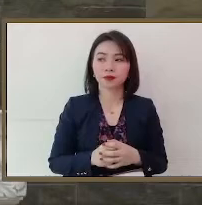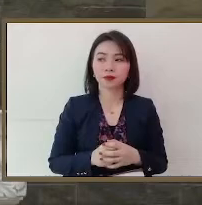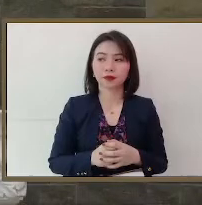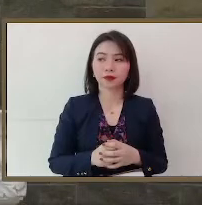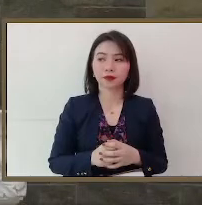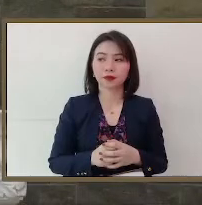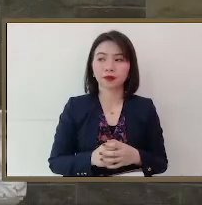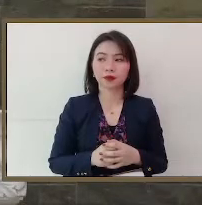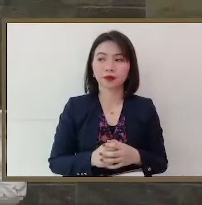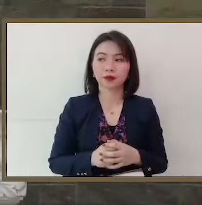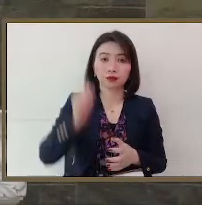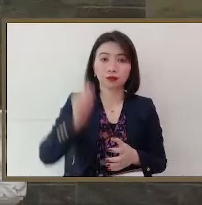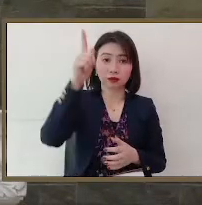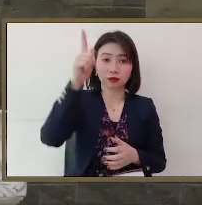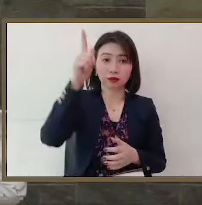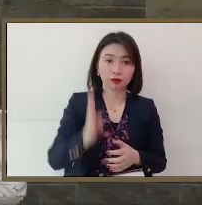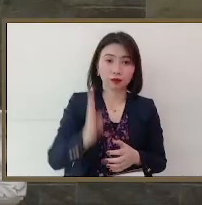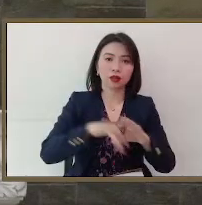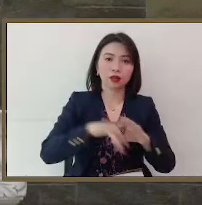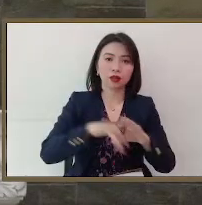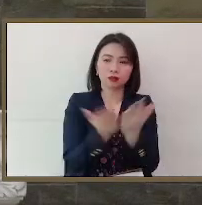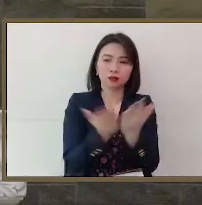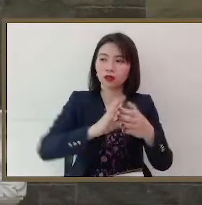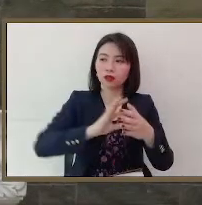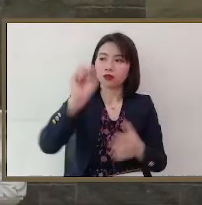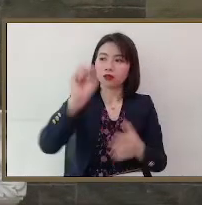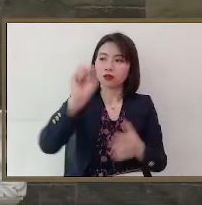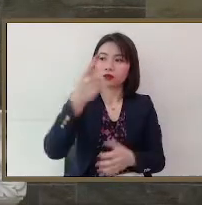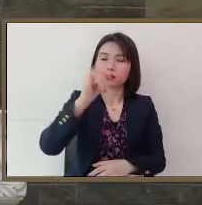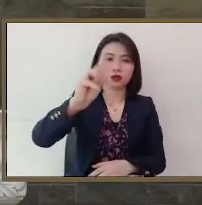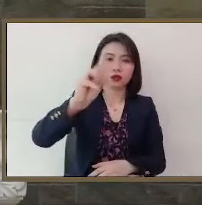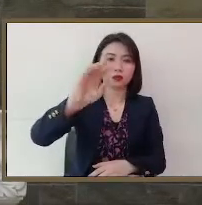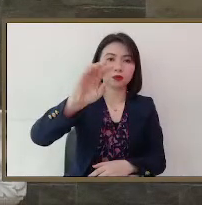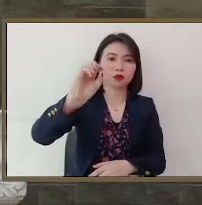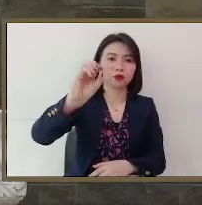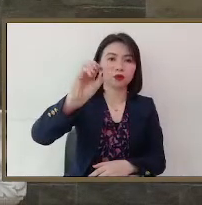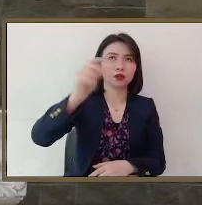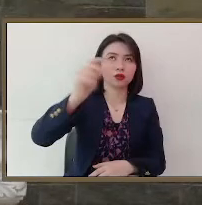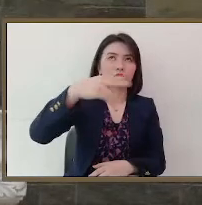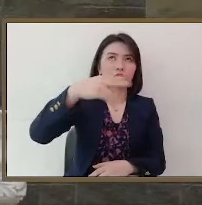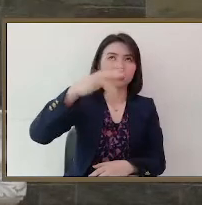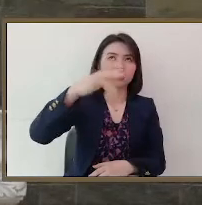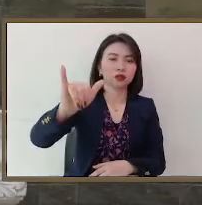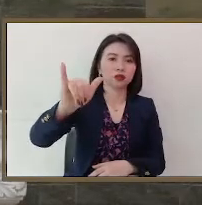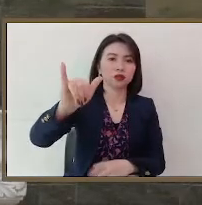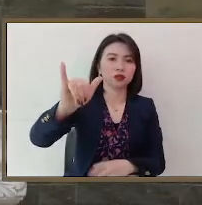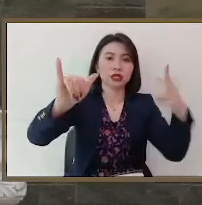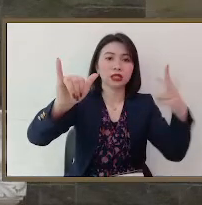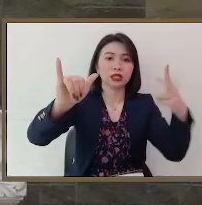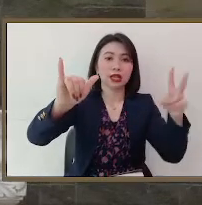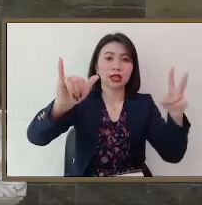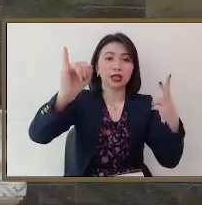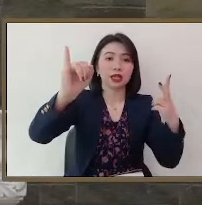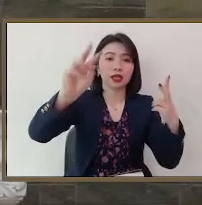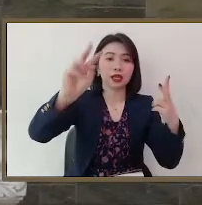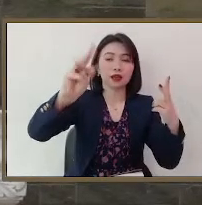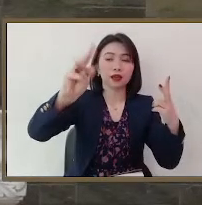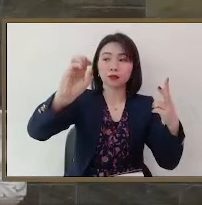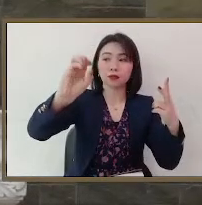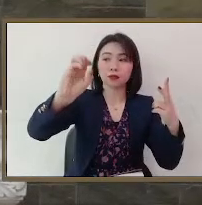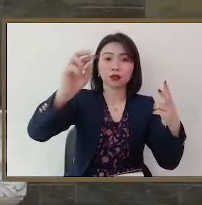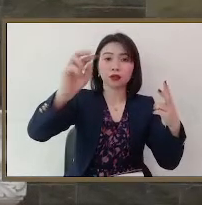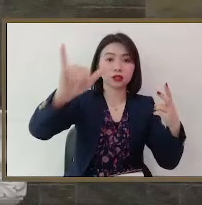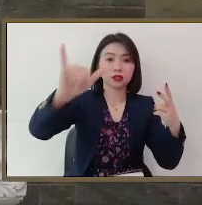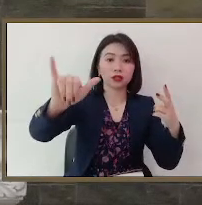The Bible says that God, in the book of 1 Timothy chapter 1, I'm sorry, 2 Timothy chapter 1 in verse number 7, you don't need to turn to